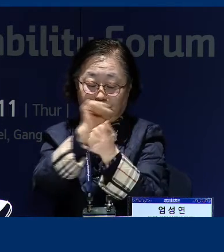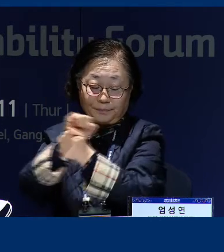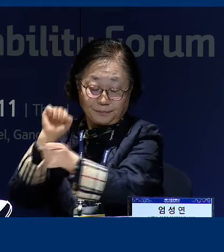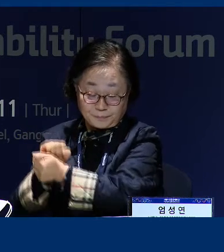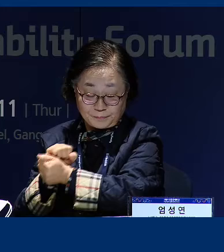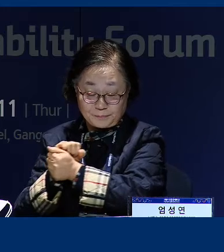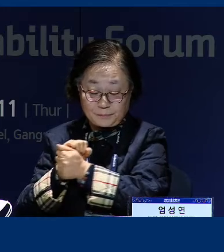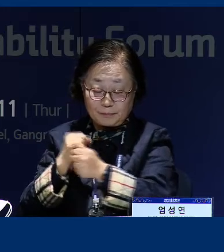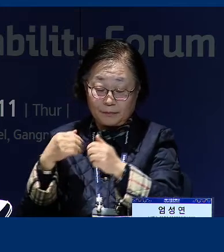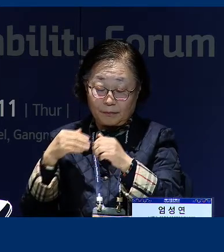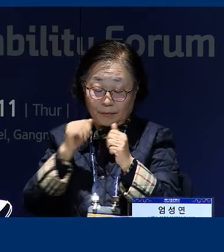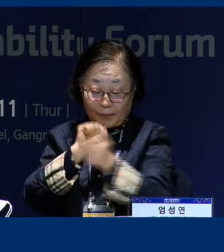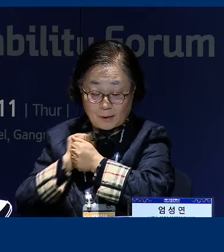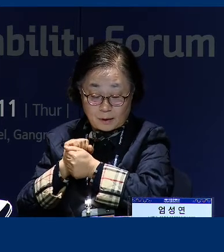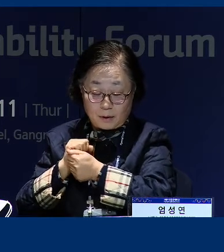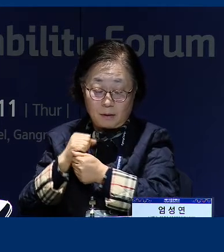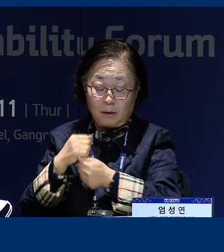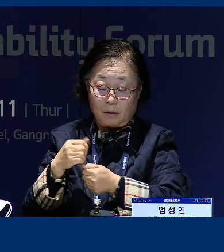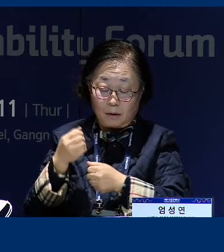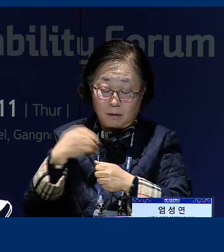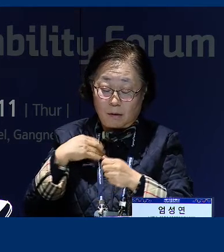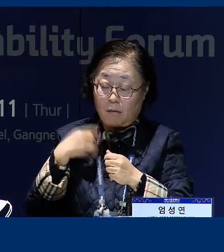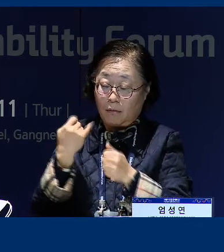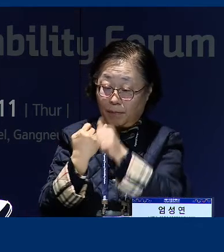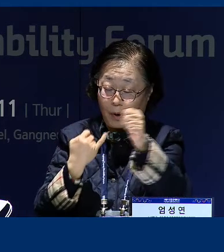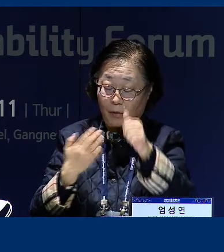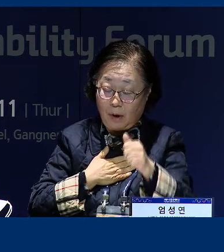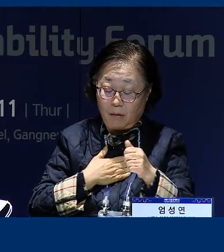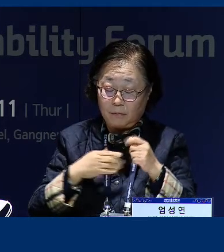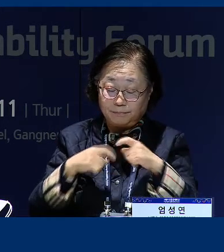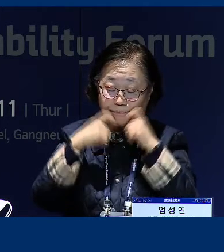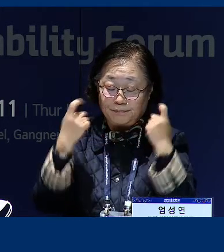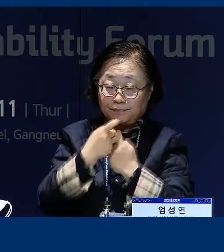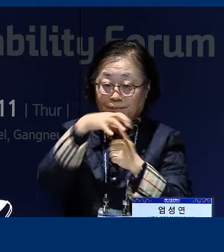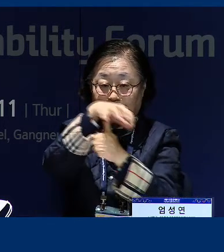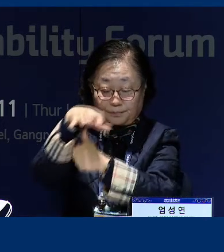저, 남편까지 코로나에 감염되어서